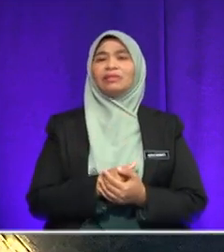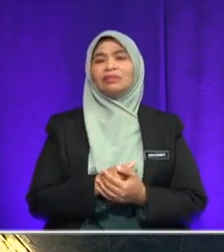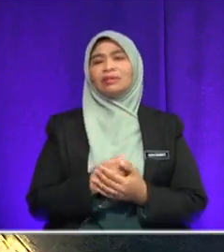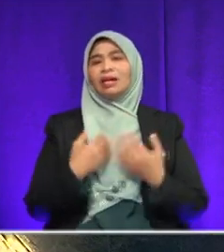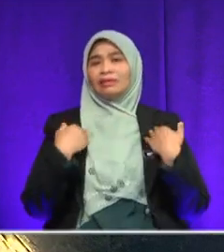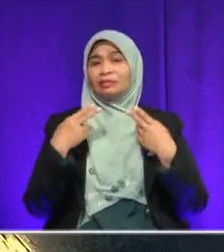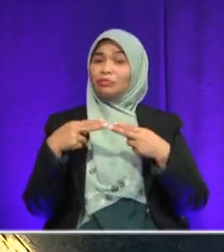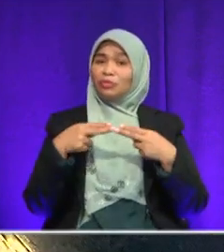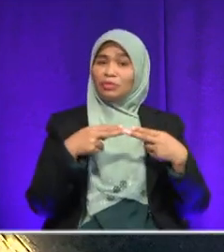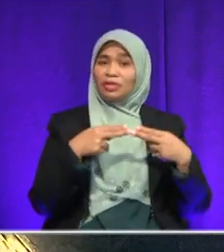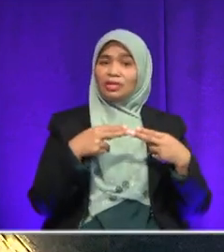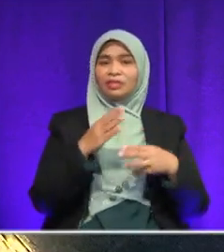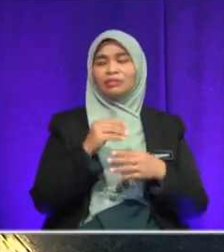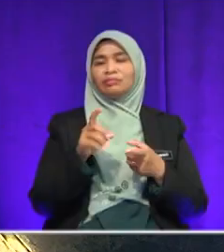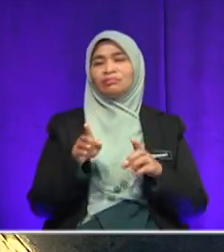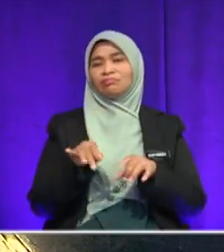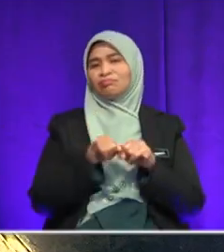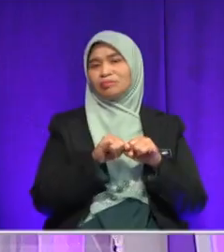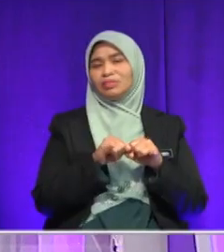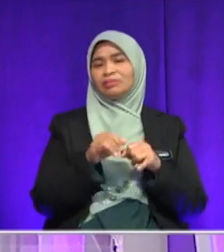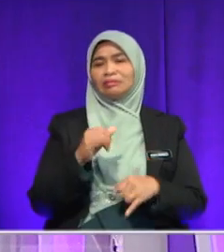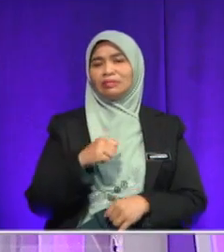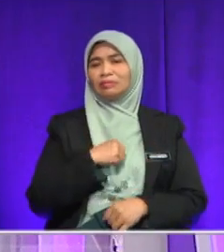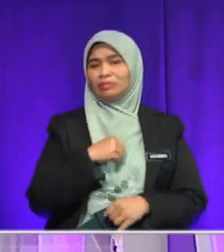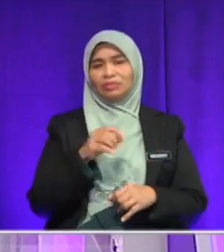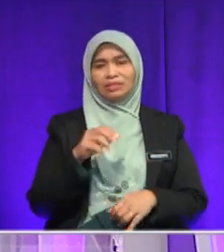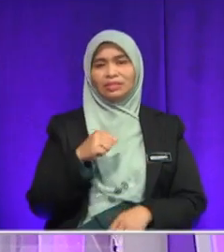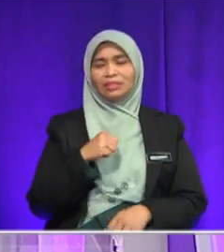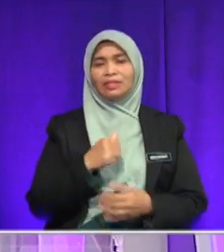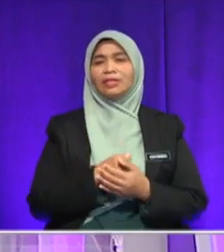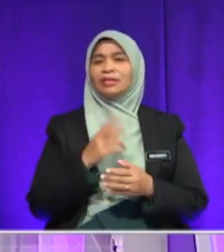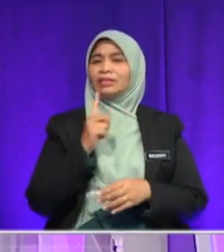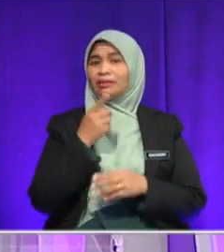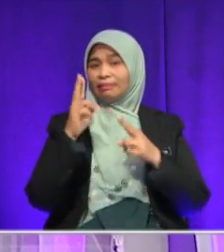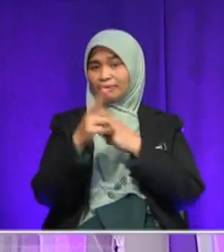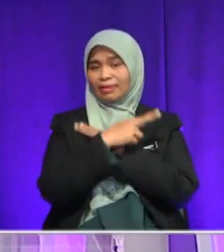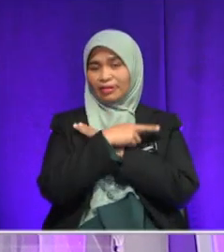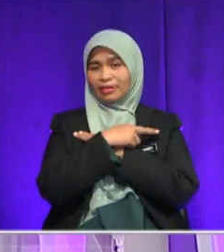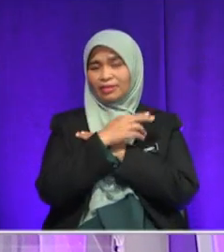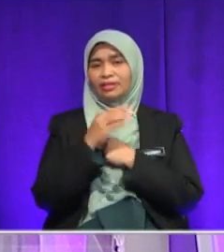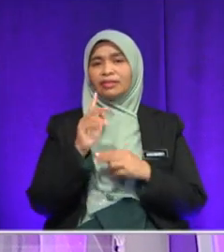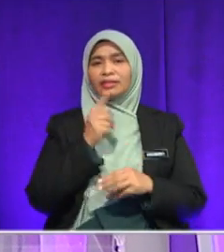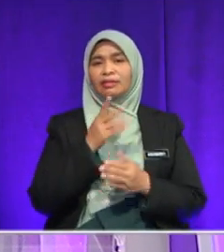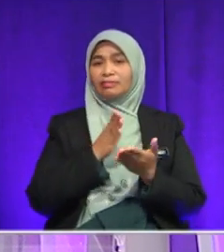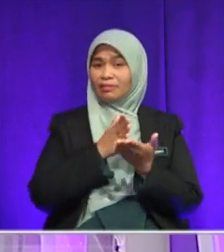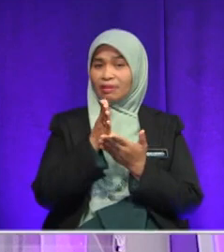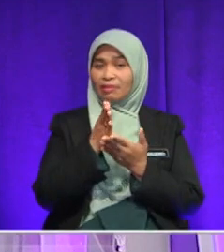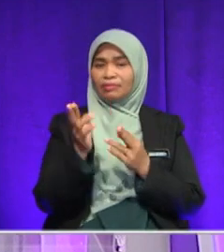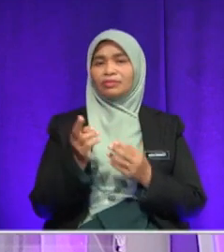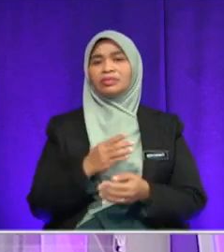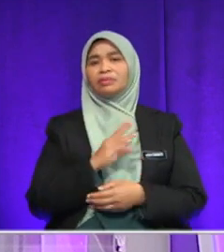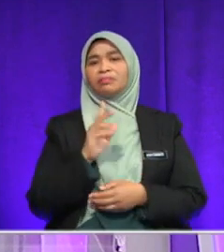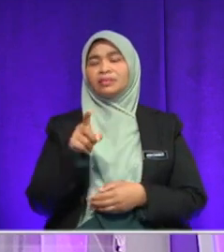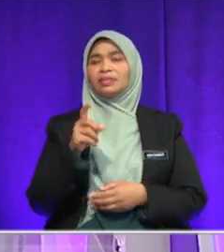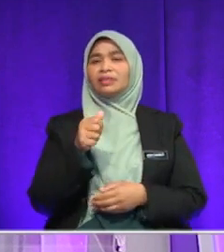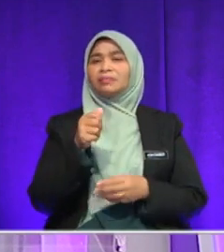dan juga bergantung kepada individu tersebut. Baiklah, sekarang kita akan berehat sebentar. Nanti kita akan teruskan belajar bersama-sama. Pastikan anda terus